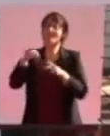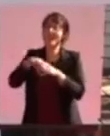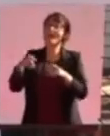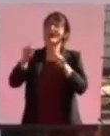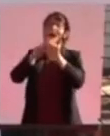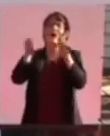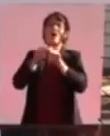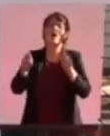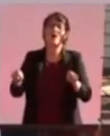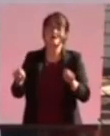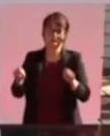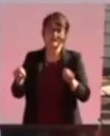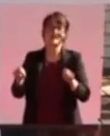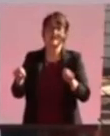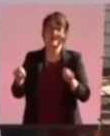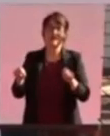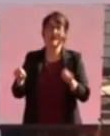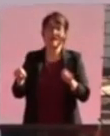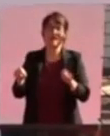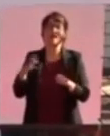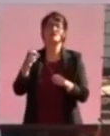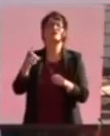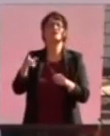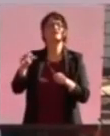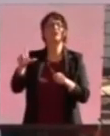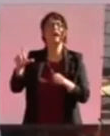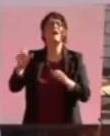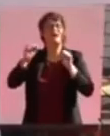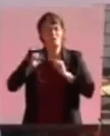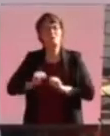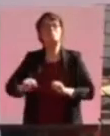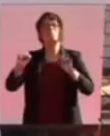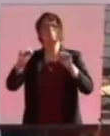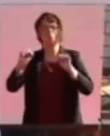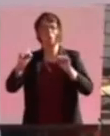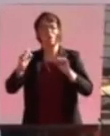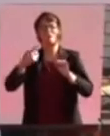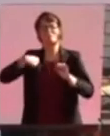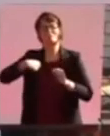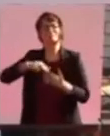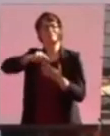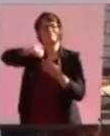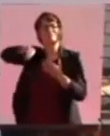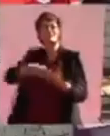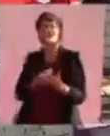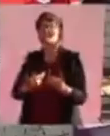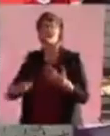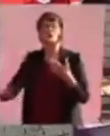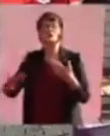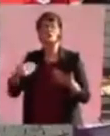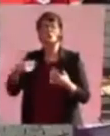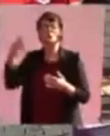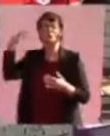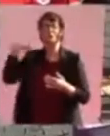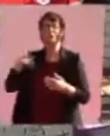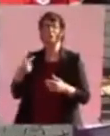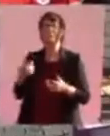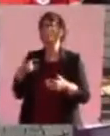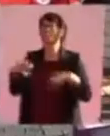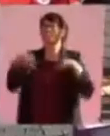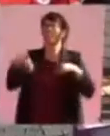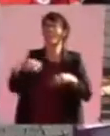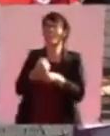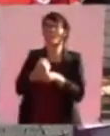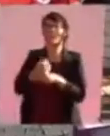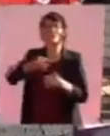farle solo la nostra cgil alla quale mi sono iscritta con convinzione non appena entra da lavorare grazie per